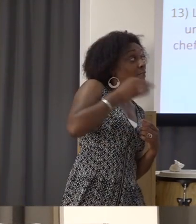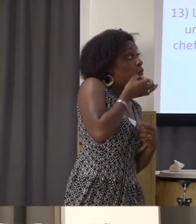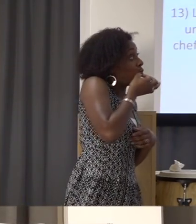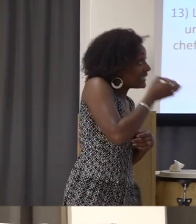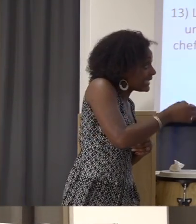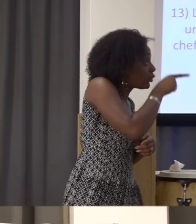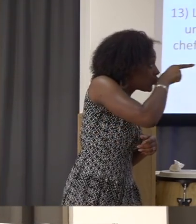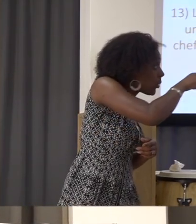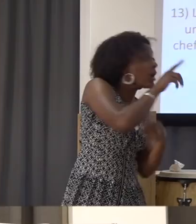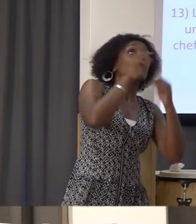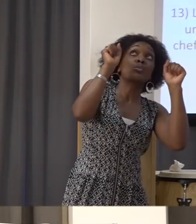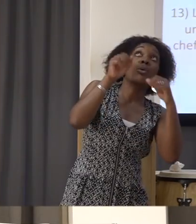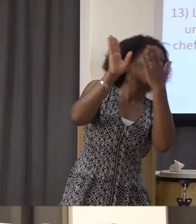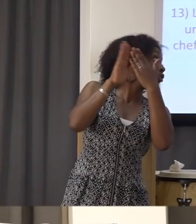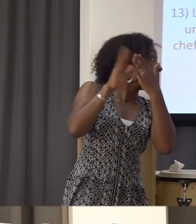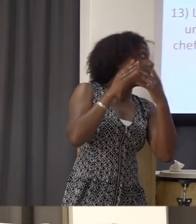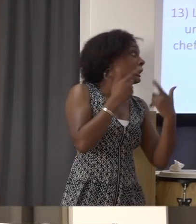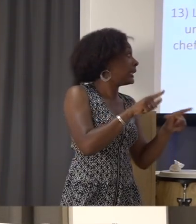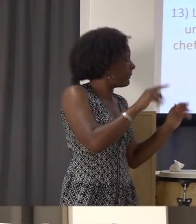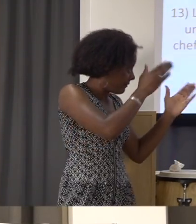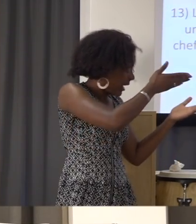C'est quelle mentalité ça?